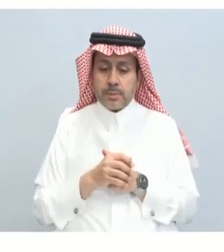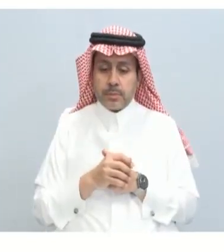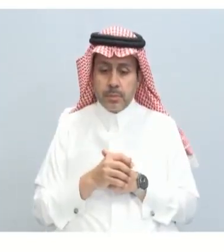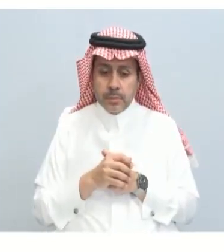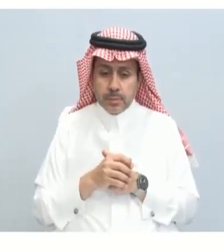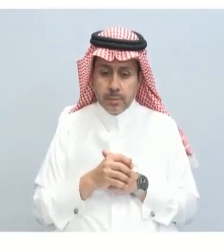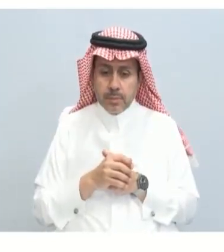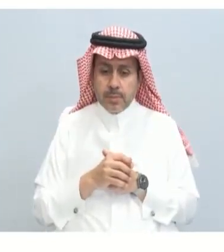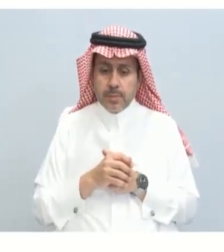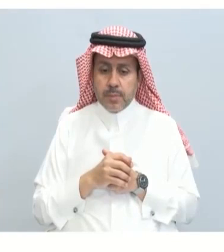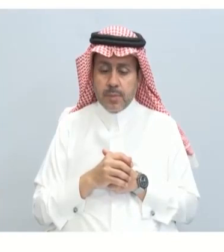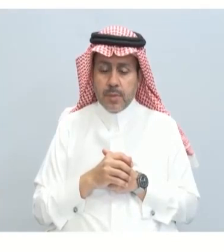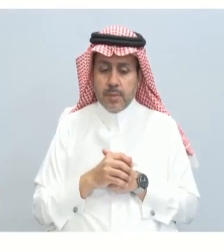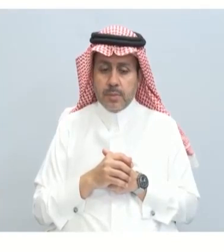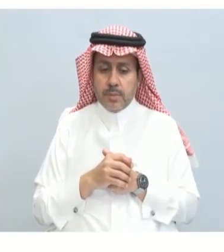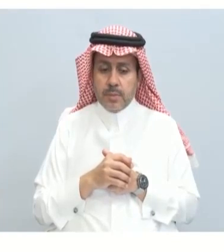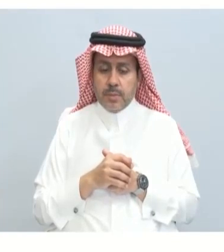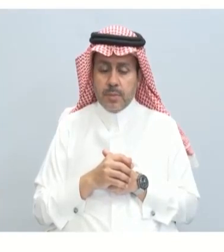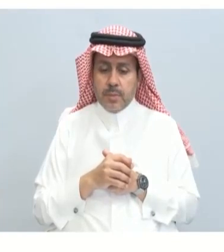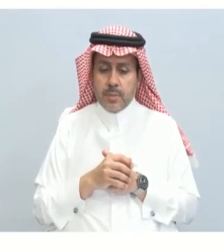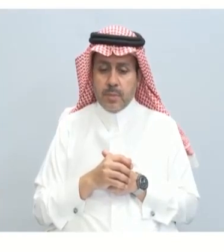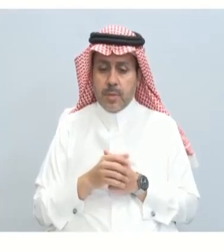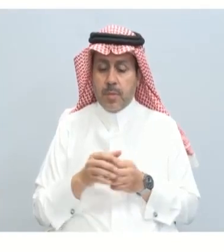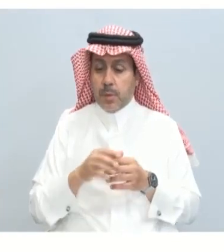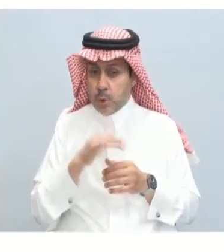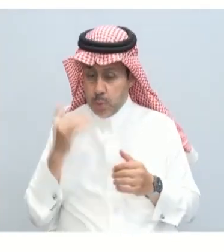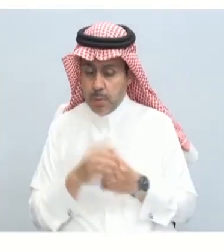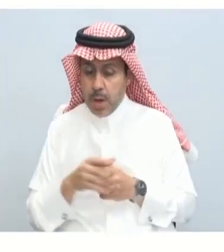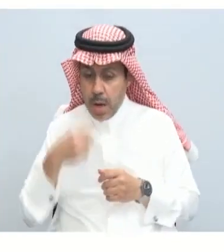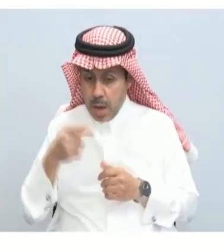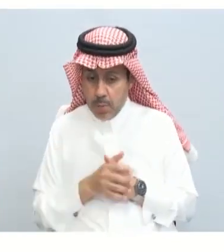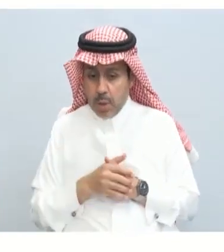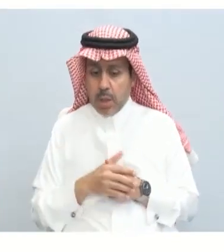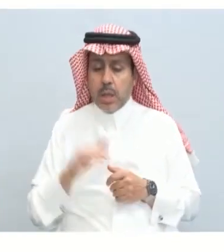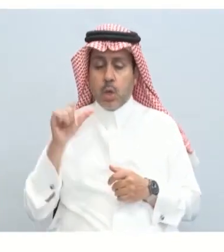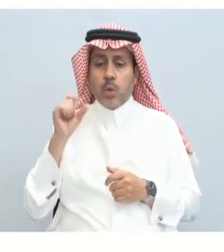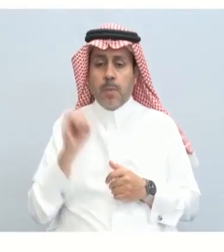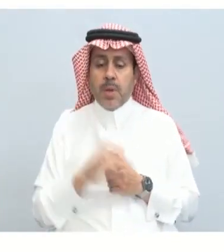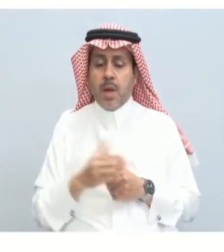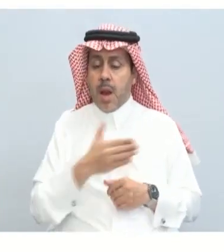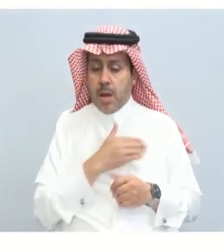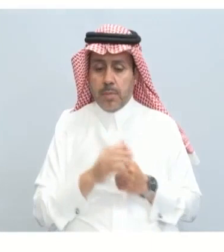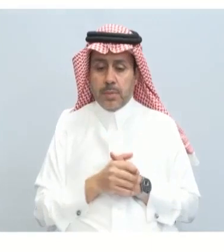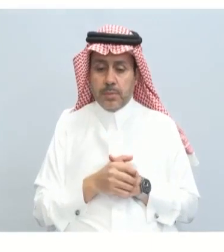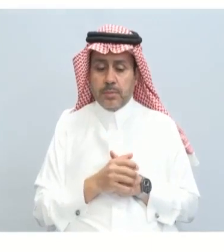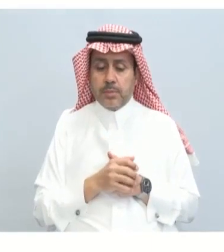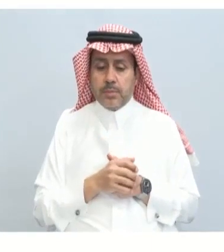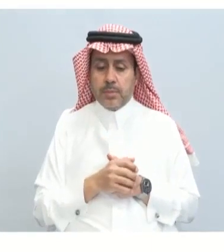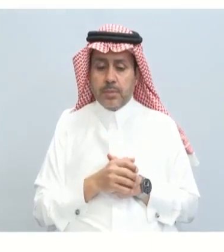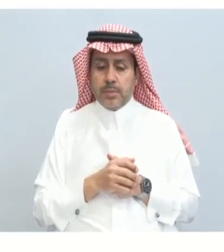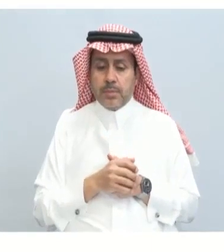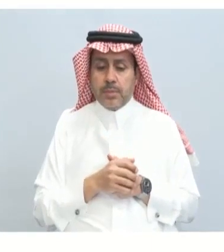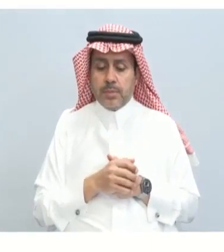بين موضع الاستعاره ثم عبر عن المعنى ذاته باسلوب تشبيه واسلوب مباشر كلامك يدمي القلب لفظك حلو المذاق ابتسم